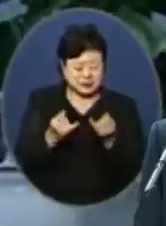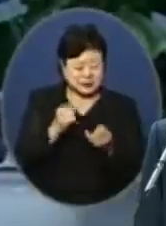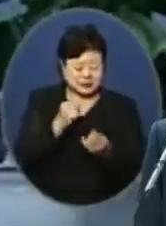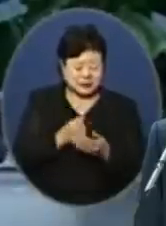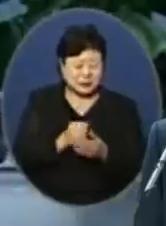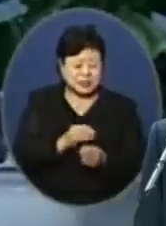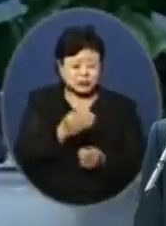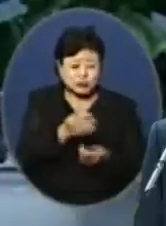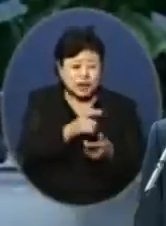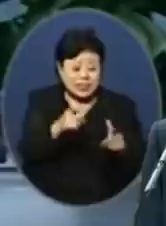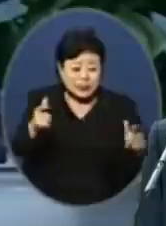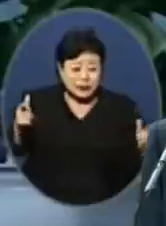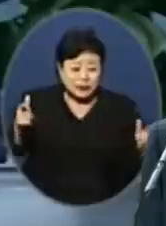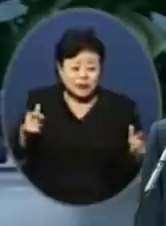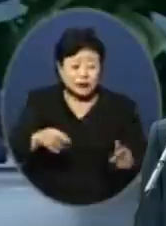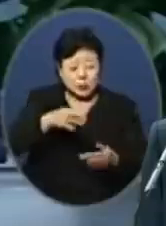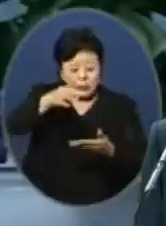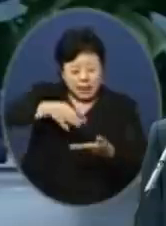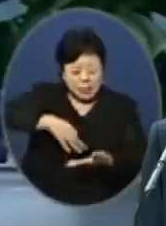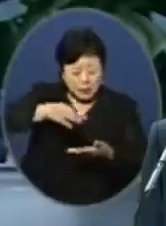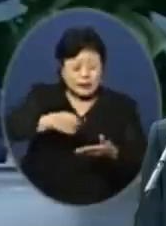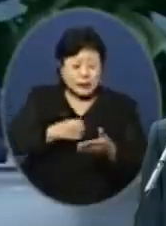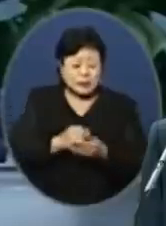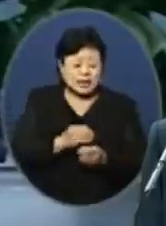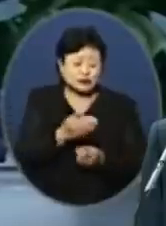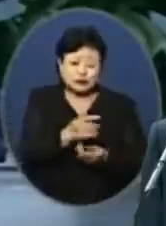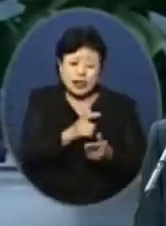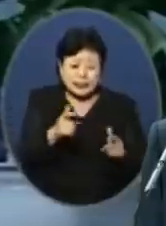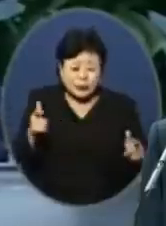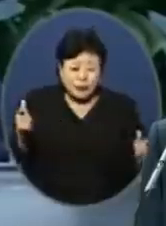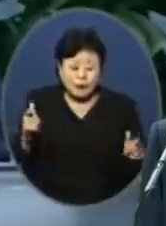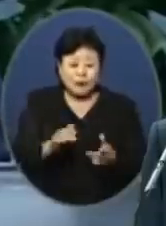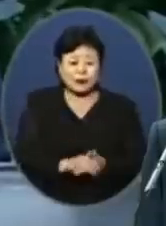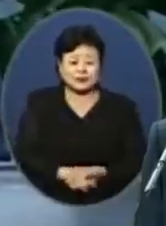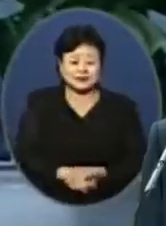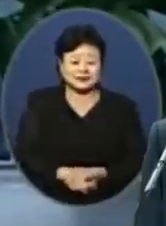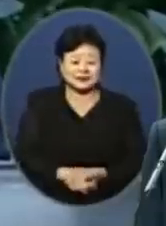아닙니다. 돈을 많이 벌었기 때문에 사랑하는 것 아닙니다.